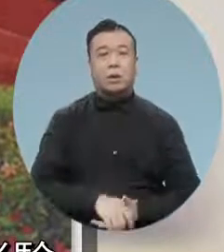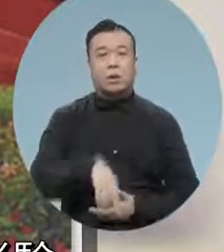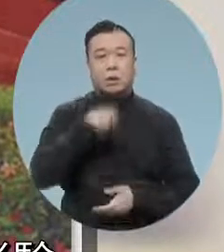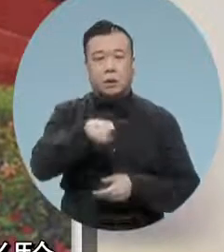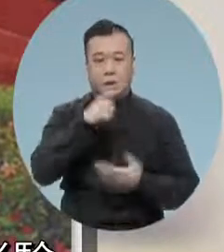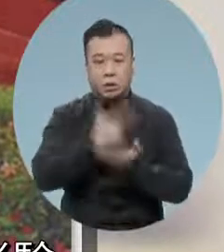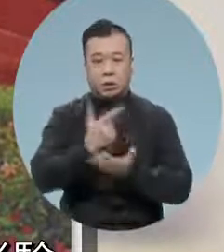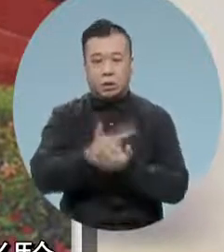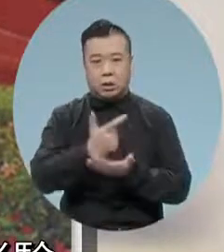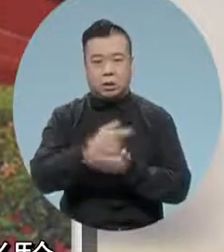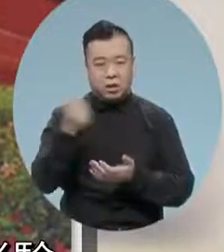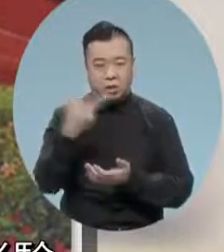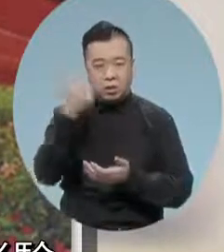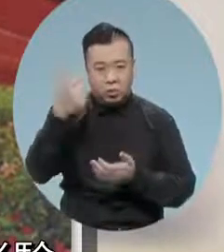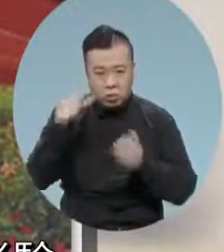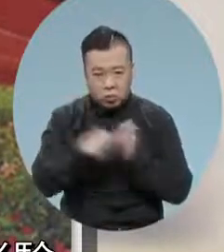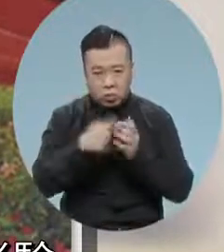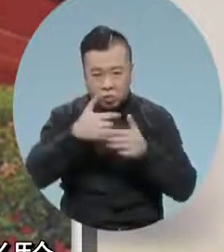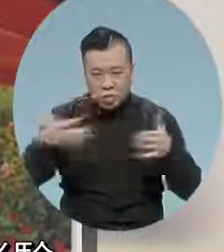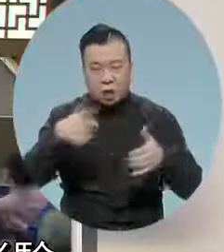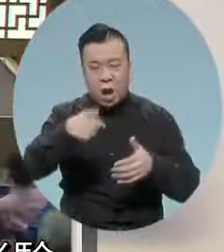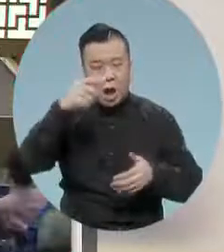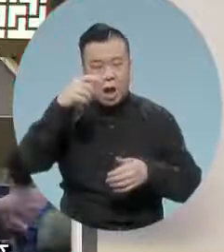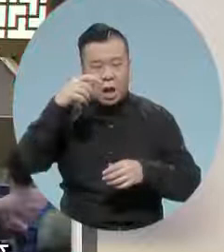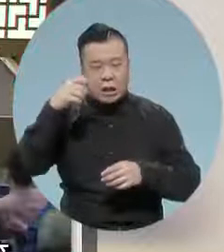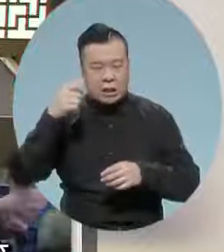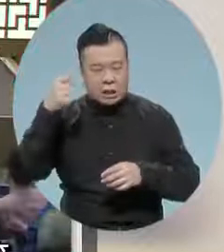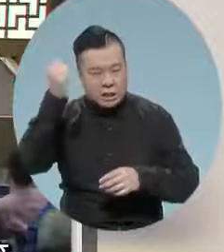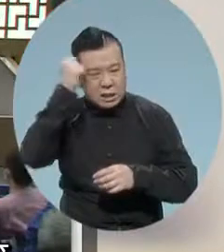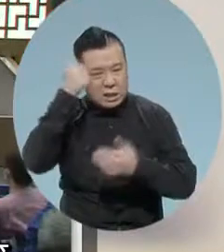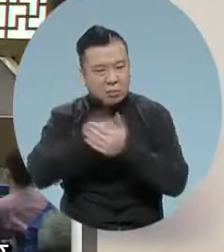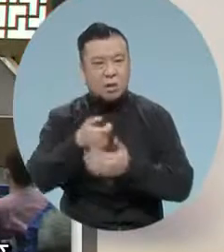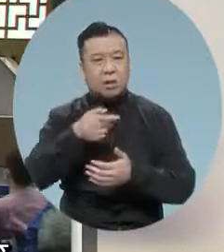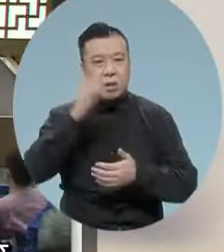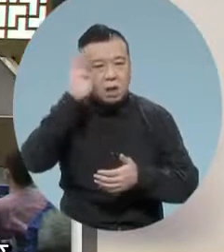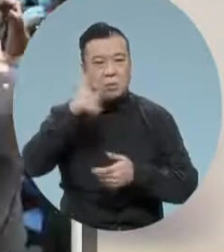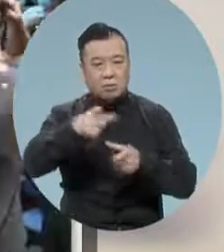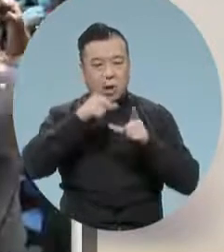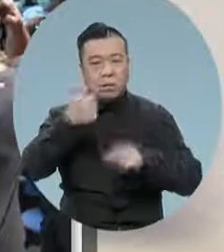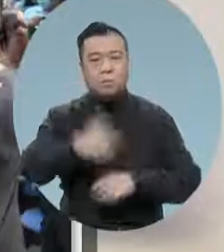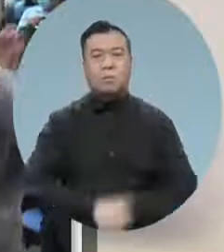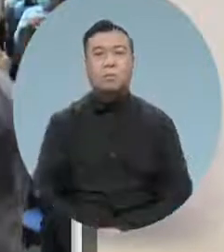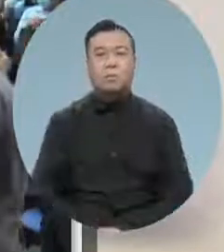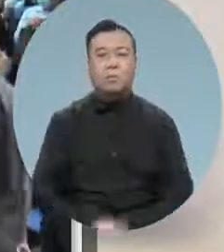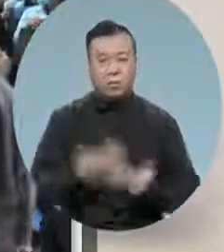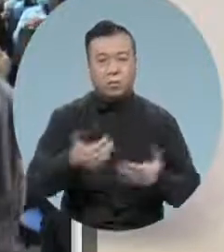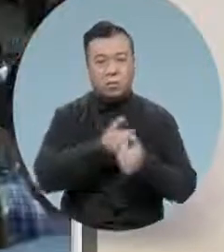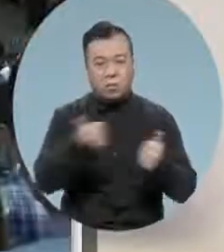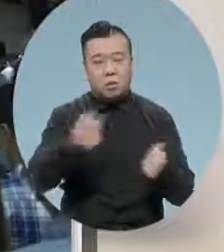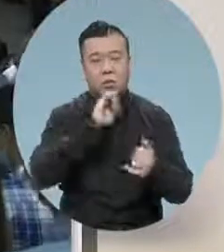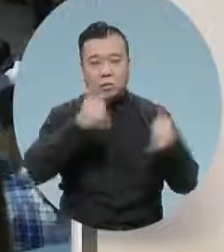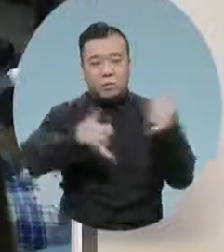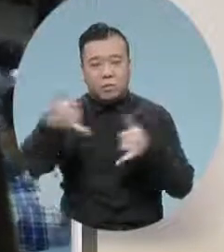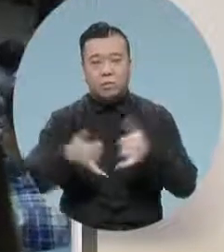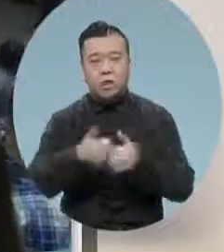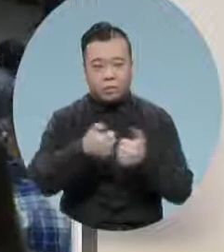這個是最大災民，這個是一個最大的考驗。他未答到的，我希望他答到。 多謝曬今天這麼多位的參與，